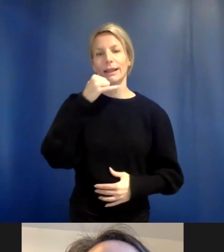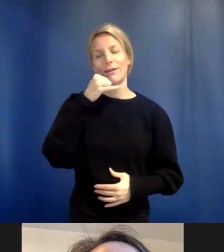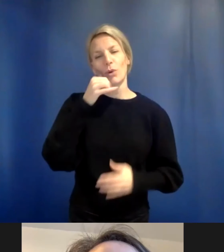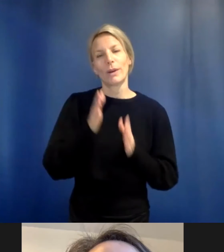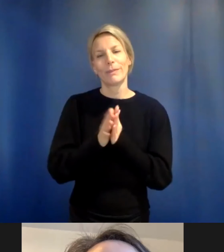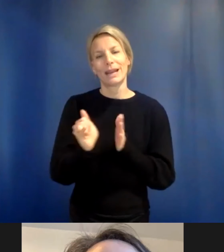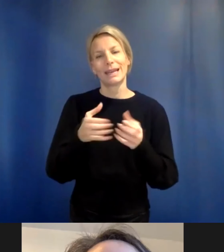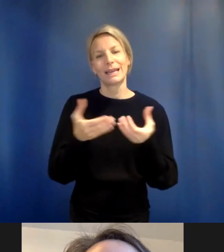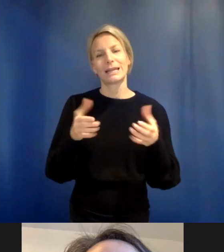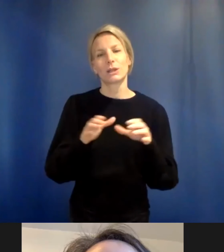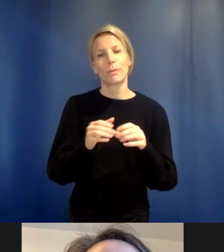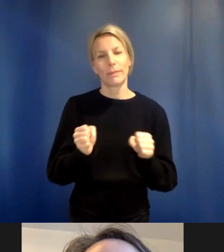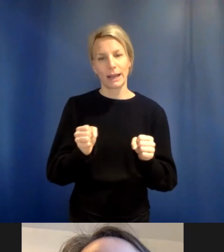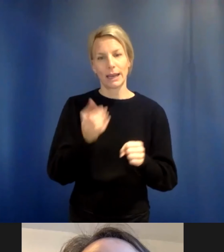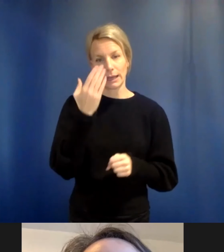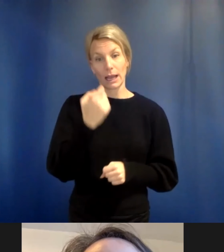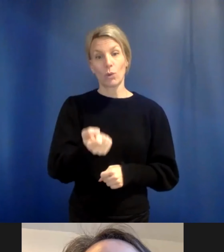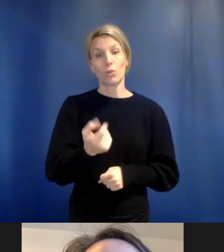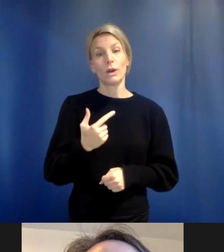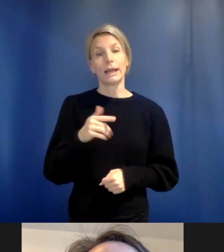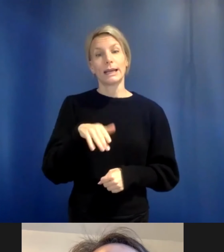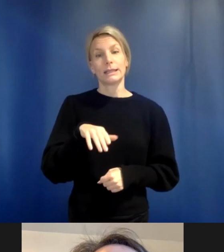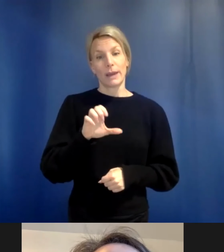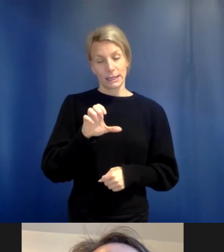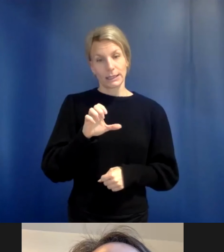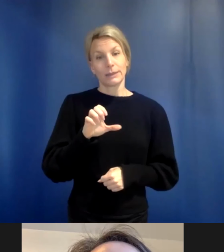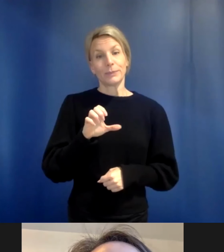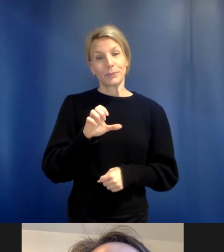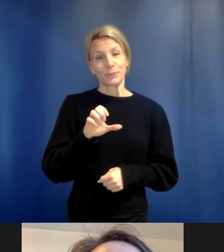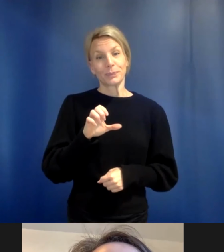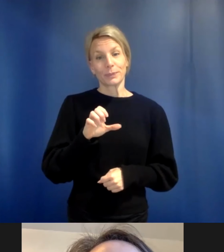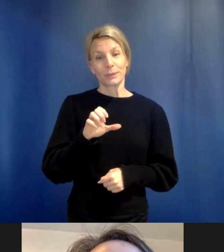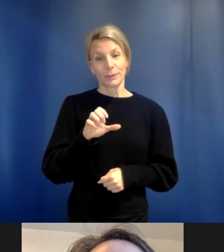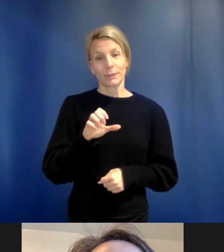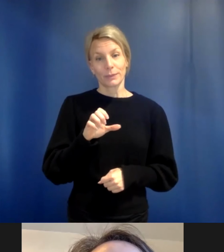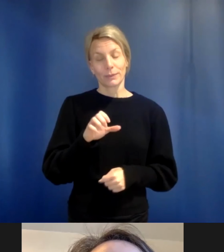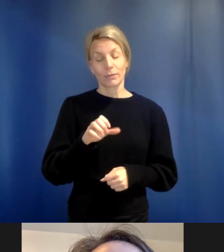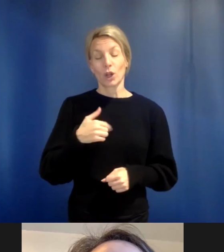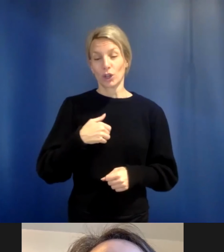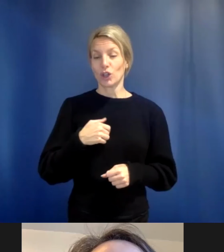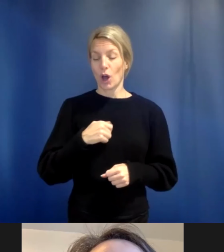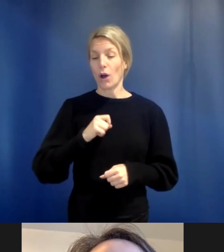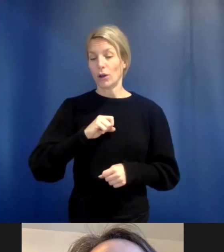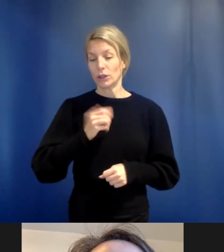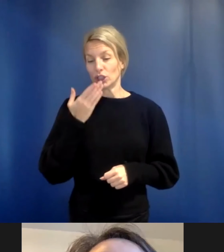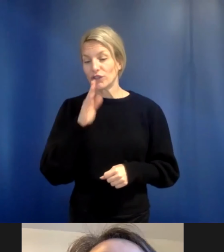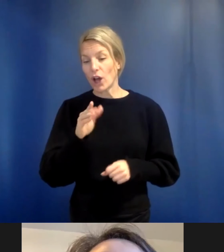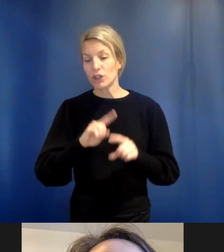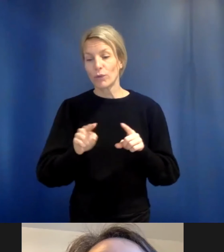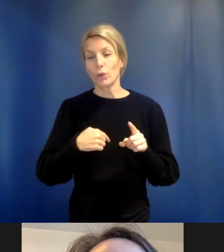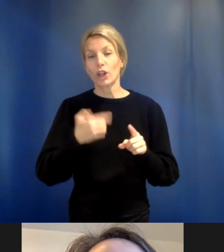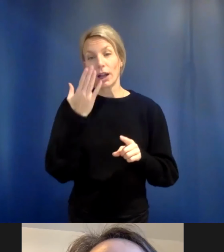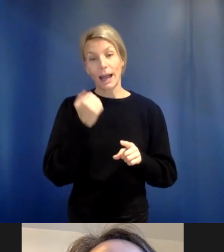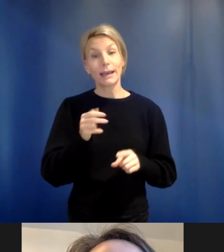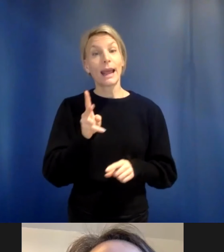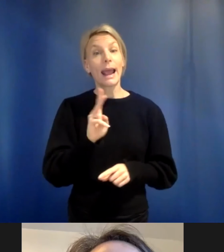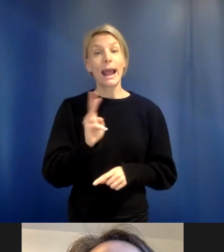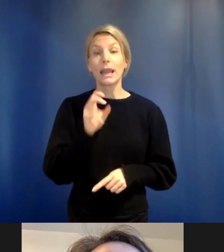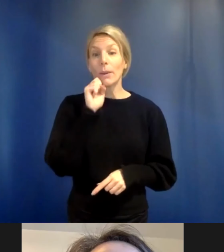Så det går bra att skicka ett sms så ringer jag upp så fort jag kan. Eller så mejlar man till mig